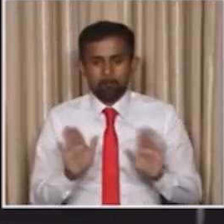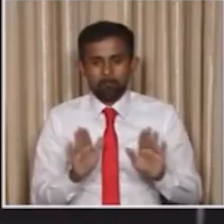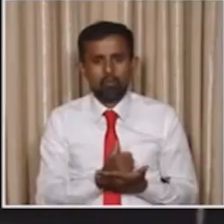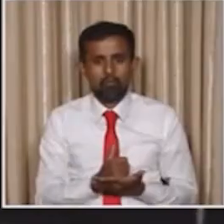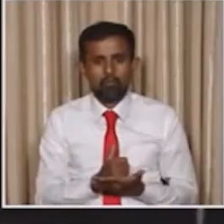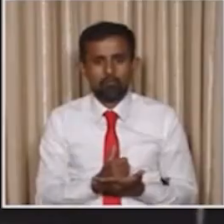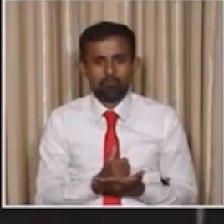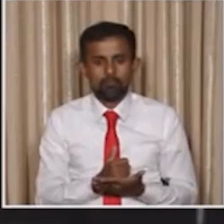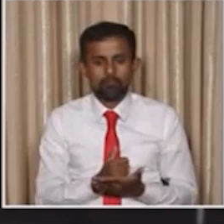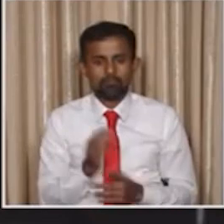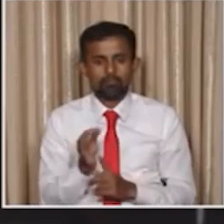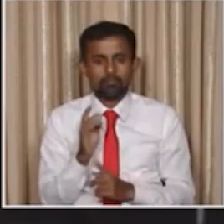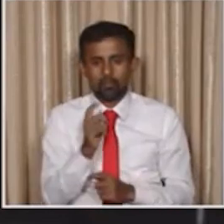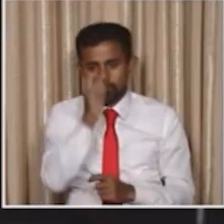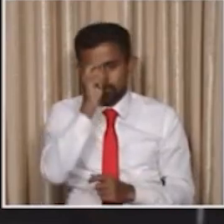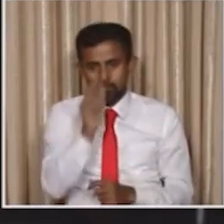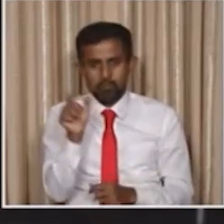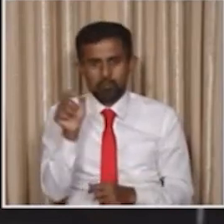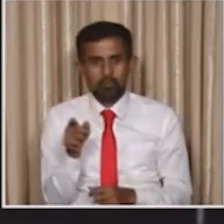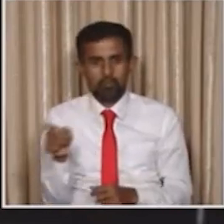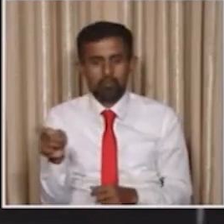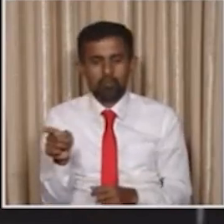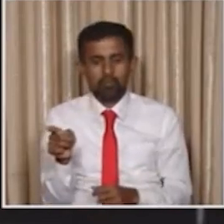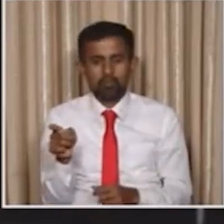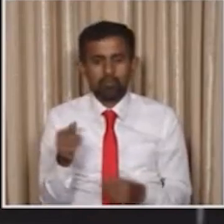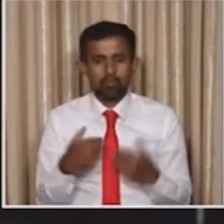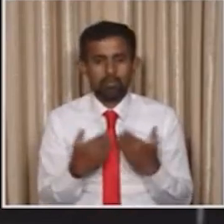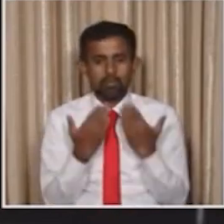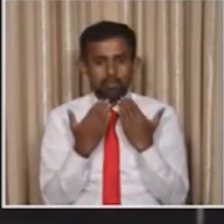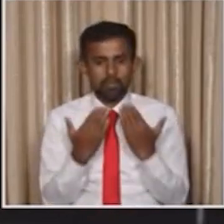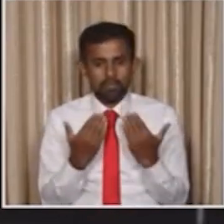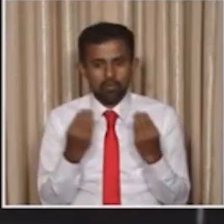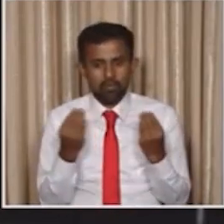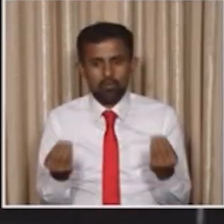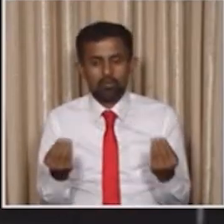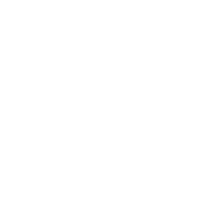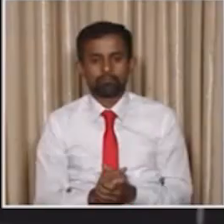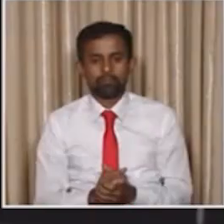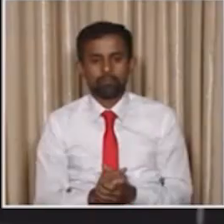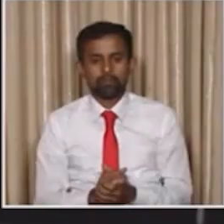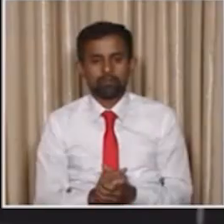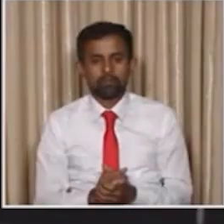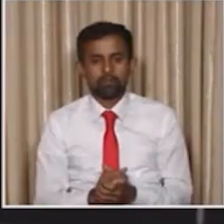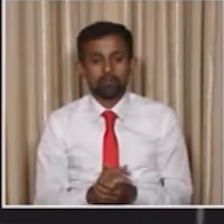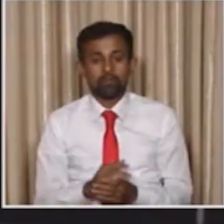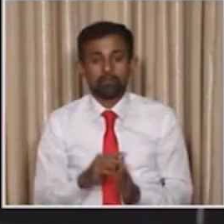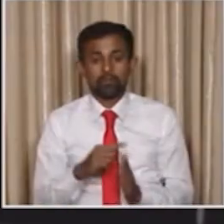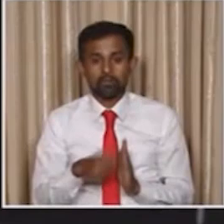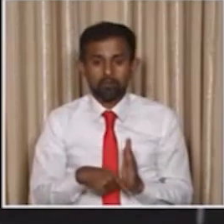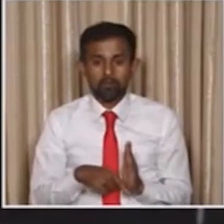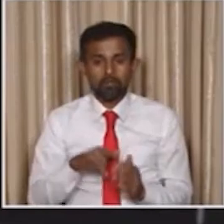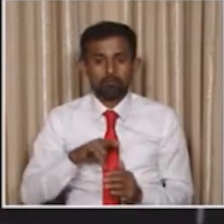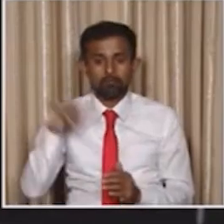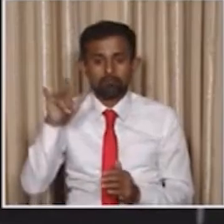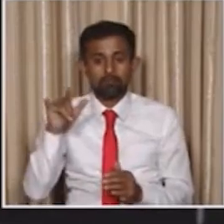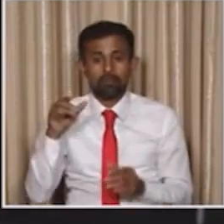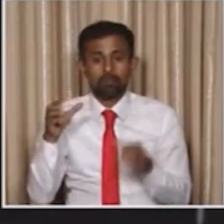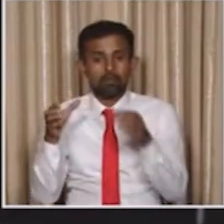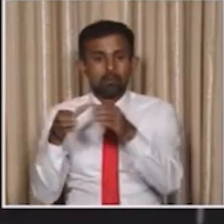hama ජනාධිපතිවරයෙකුටම අපි ස්තුතිවන්ත වෙන්න ඕන මොකද දේශ විදේශ සියලු